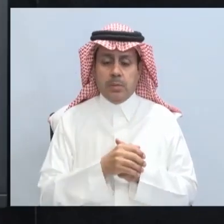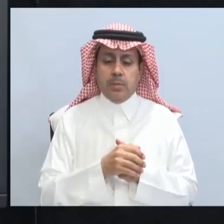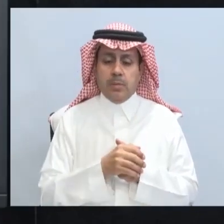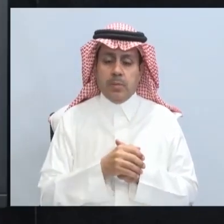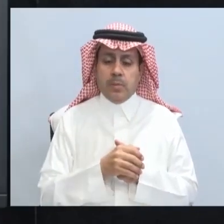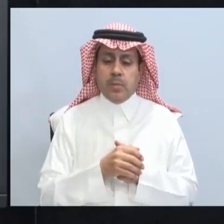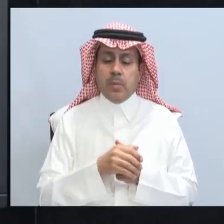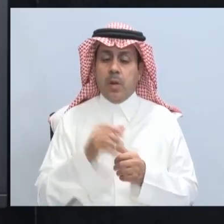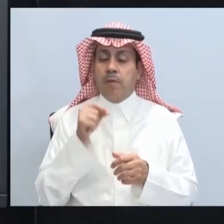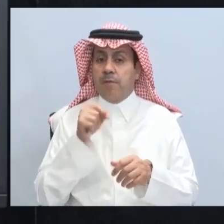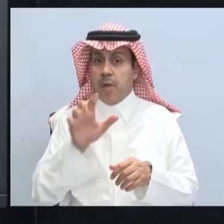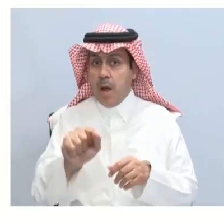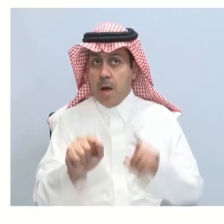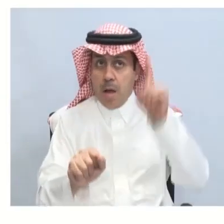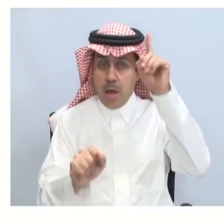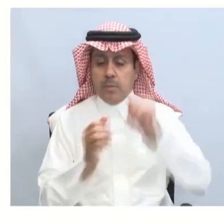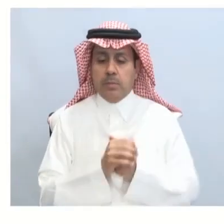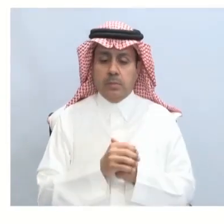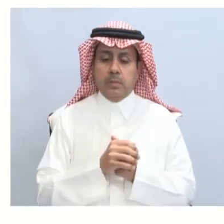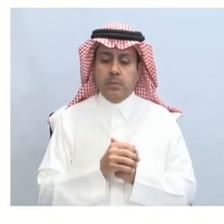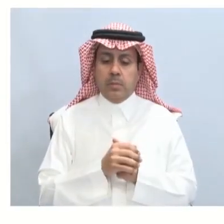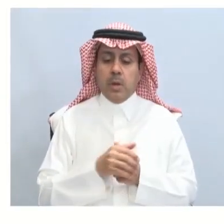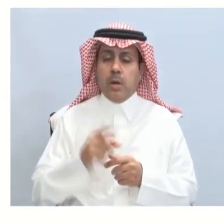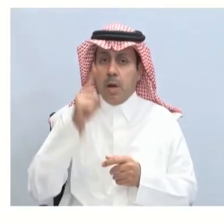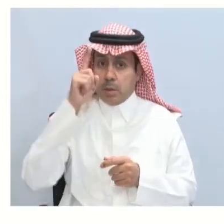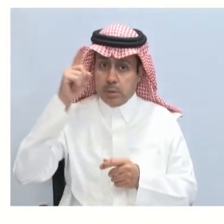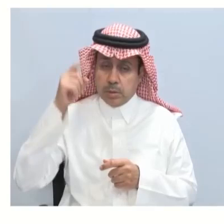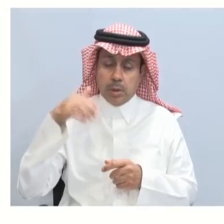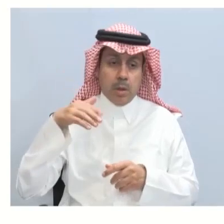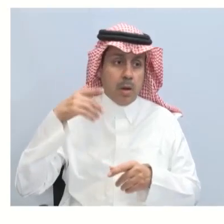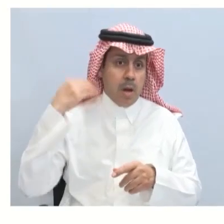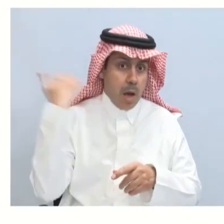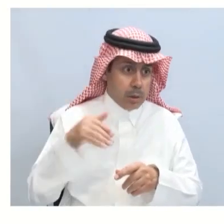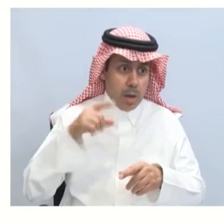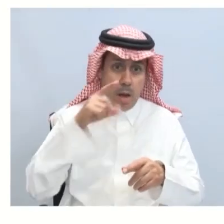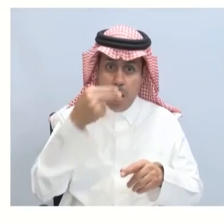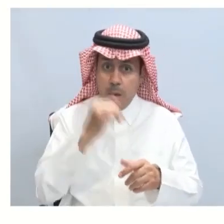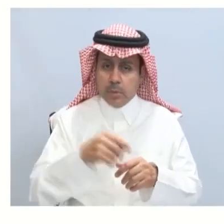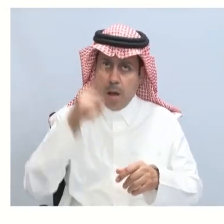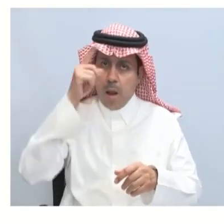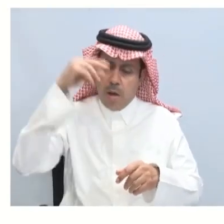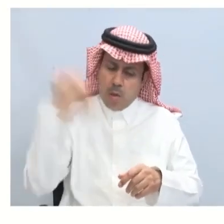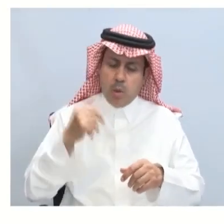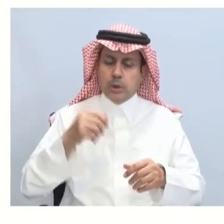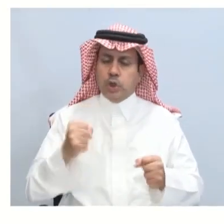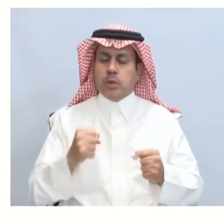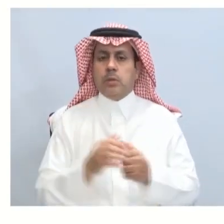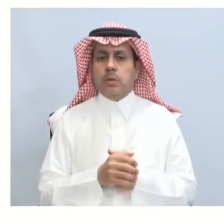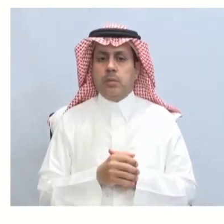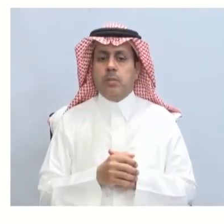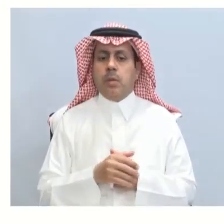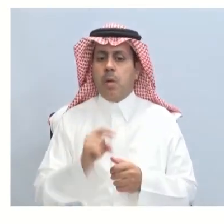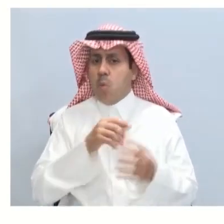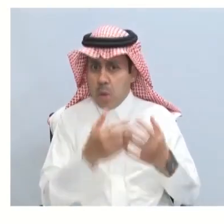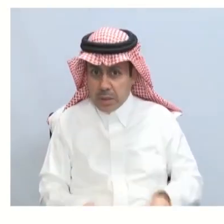القتل العمد في حق الله تعالى هنا الوعيد الشديد المترتب على هذه الجريمه ولا يسقط هذا